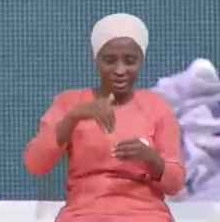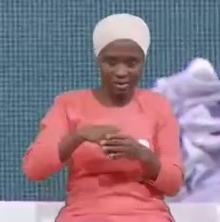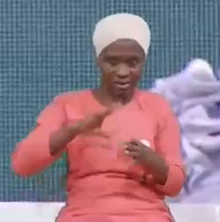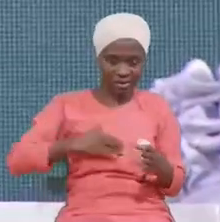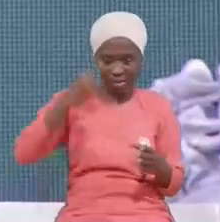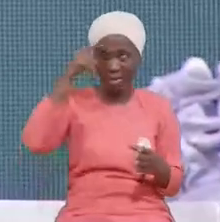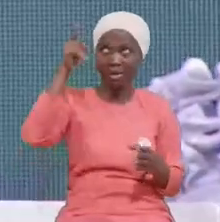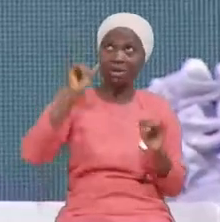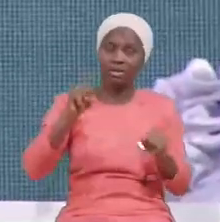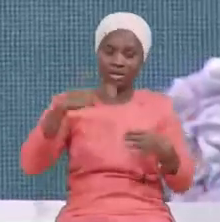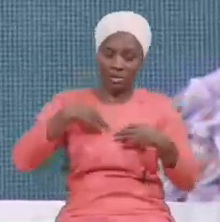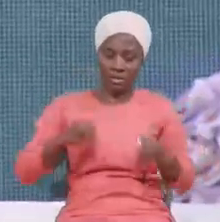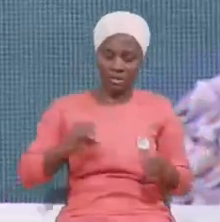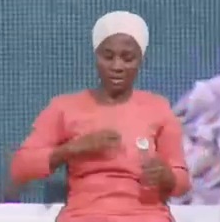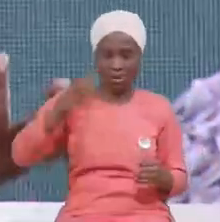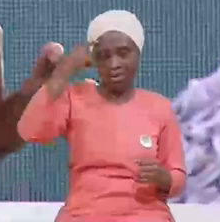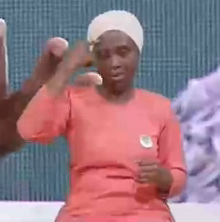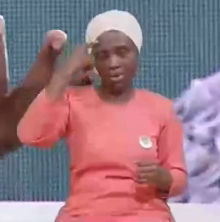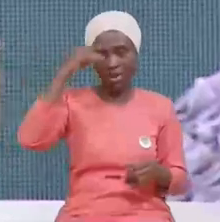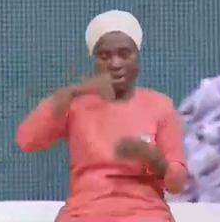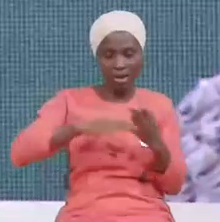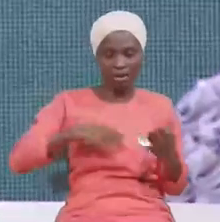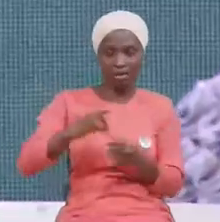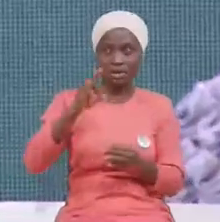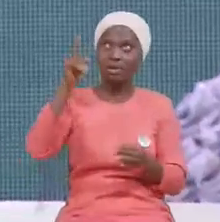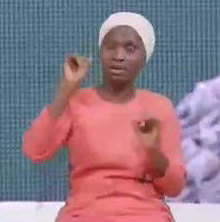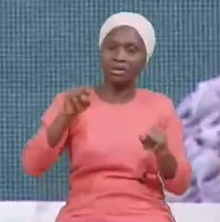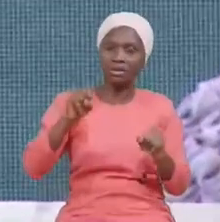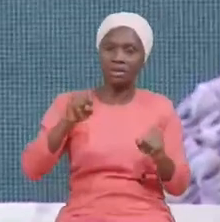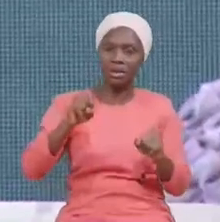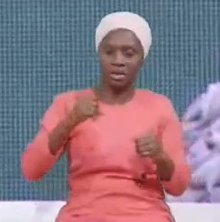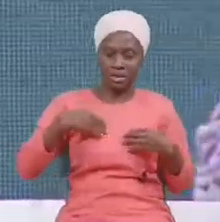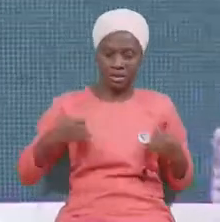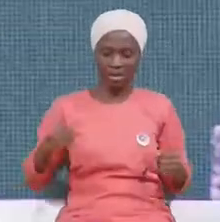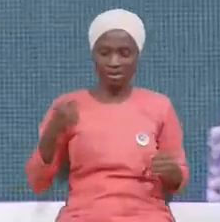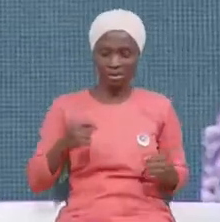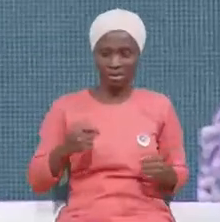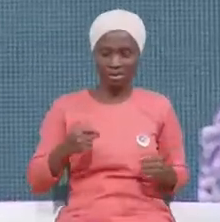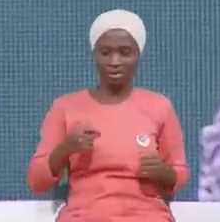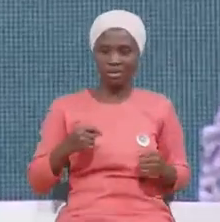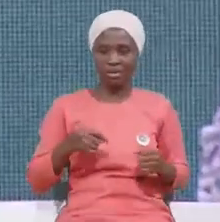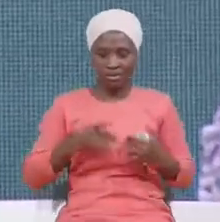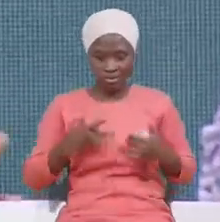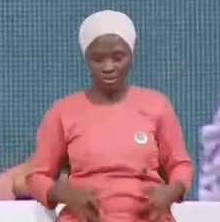Il peut nous guérir dans notre pensée. Il peut guérir l'esprit brisé.